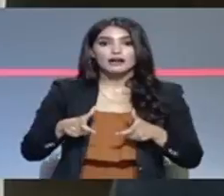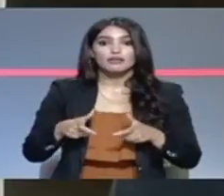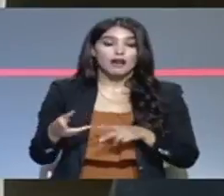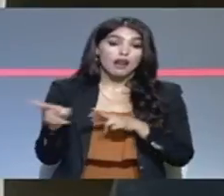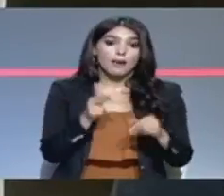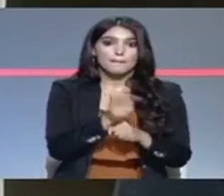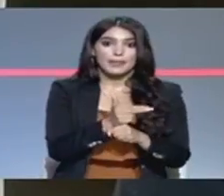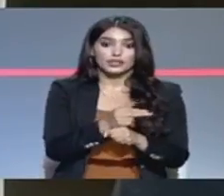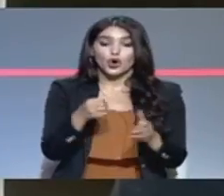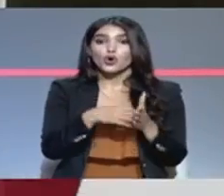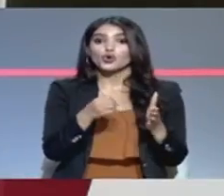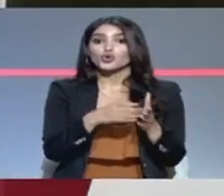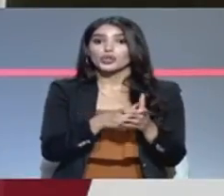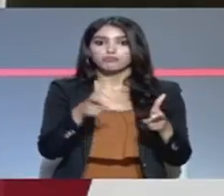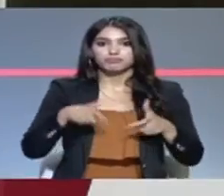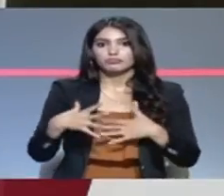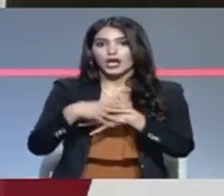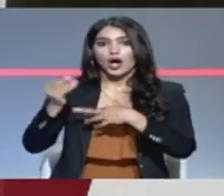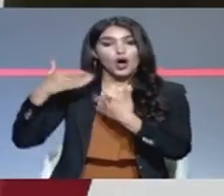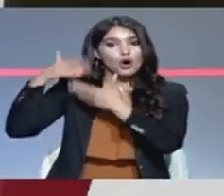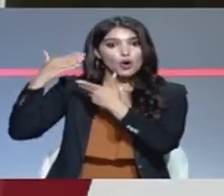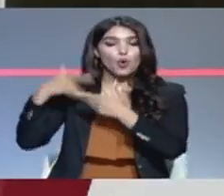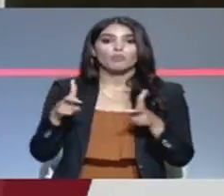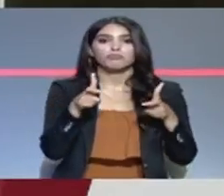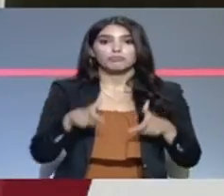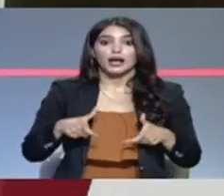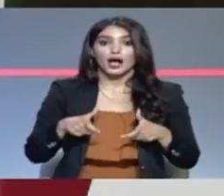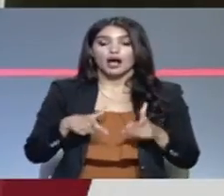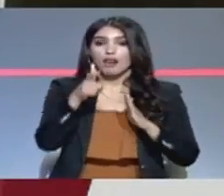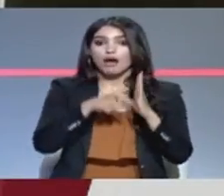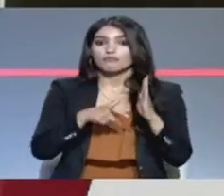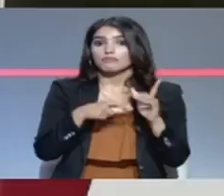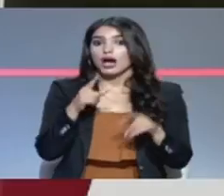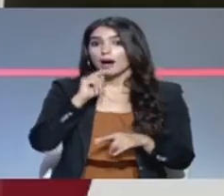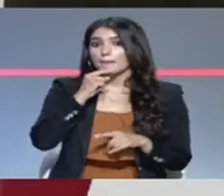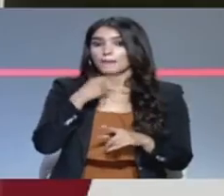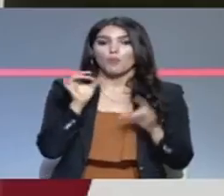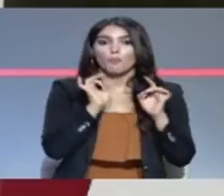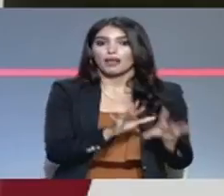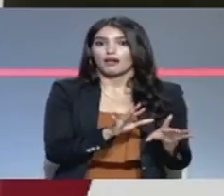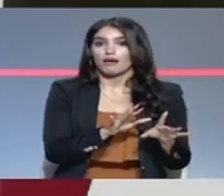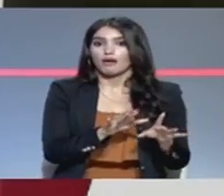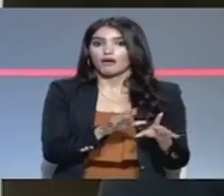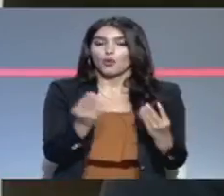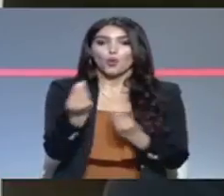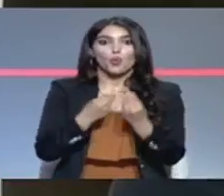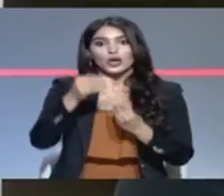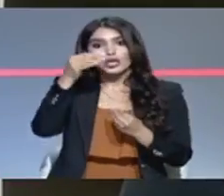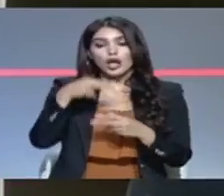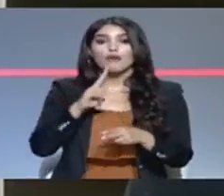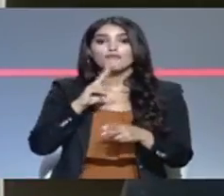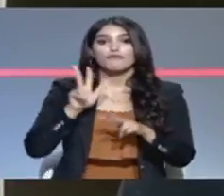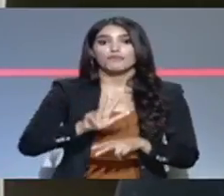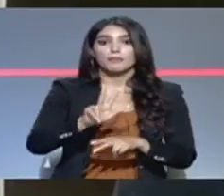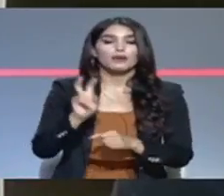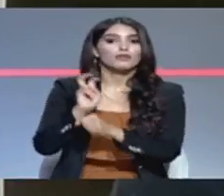النسخة اللي خرجت وتحطت القطعة الأصلية في القائمة الحمراء اللي هي معرضة للتلف في برد مخبية